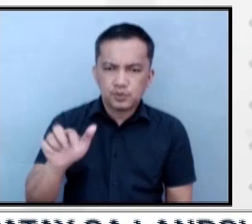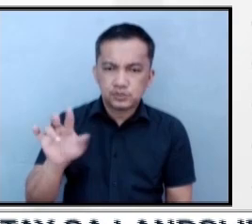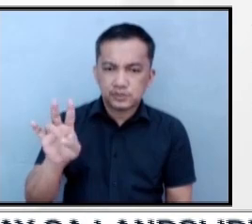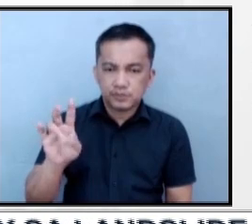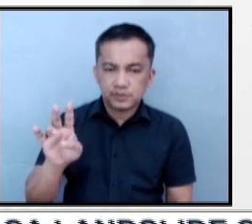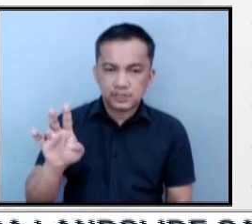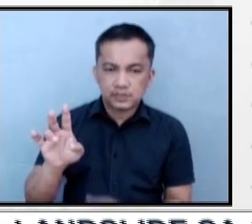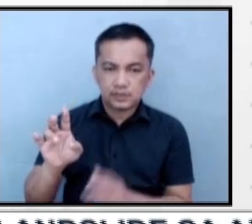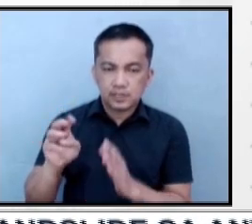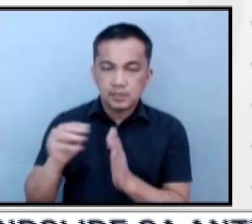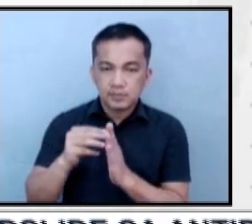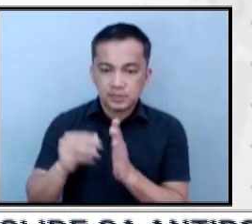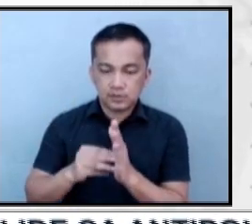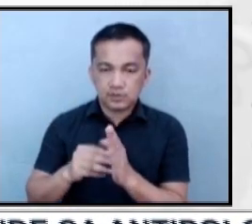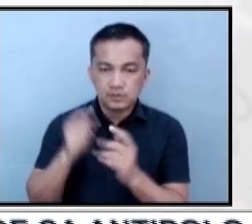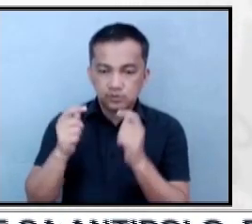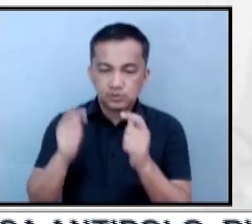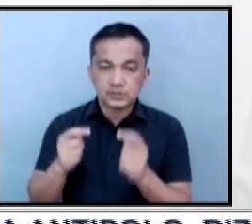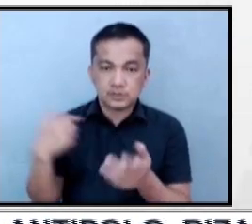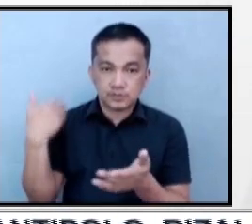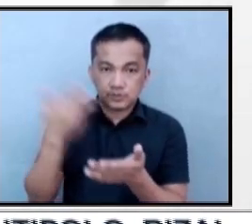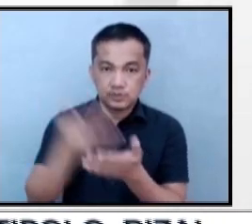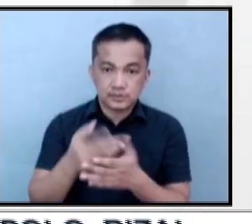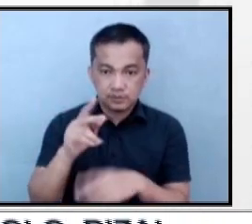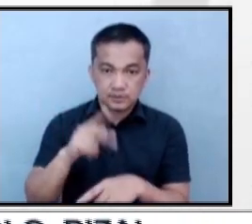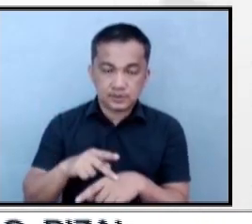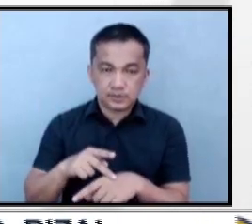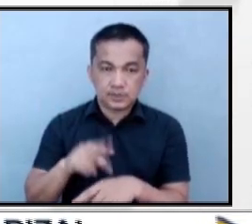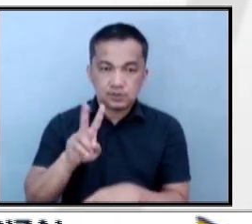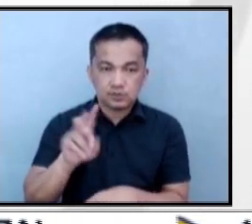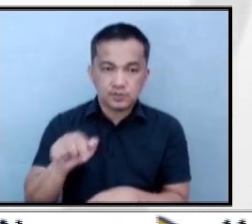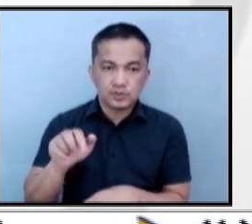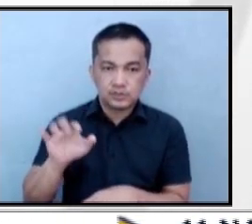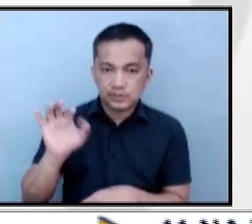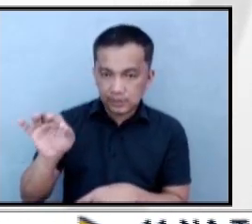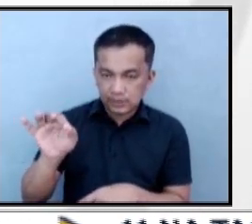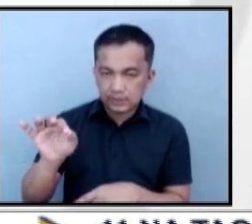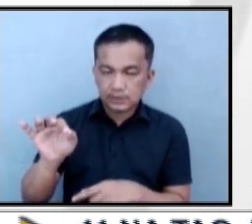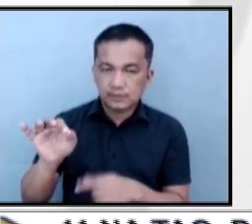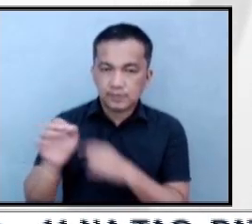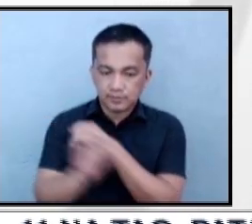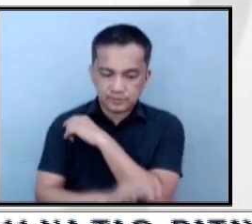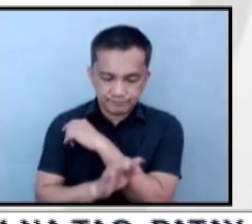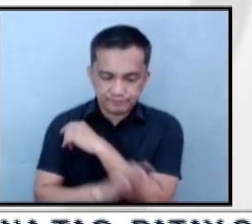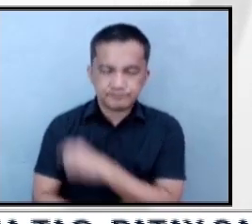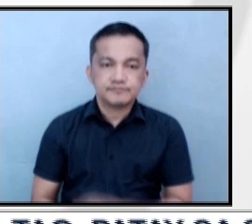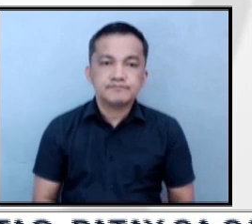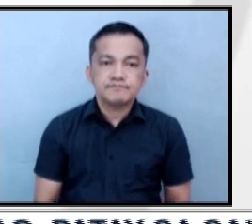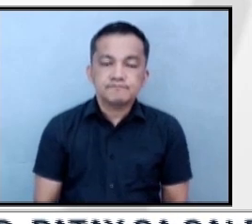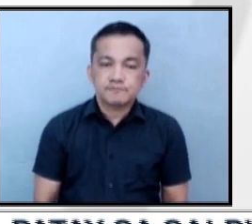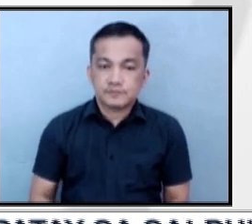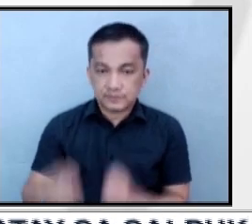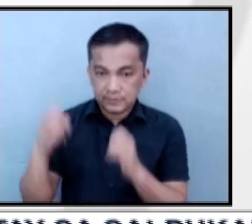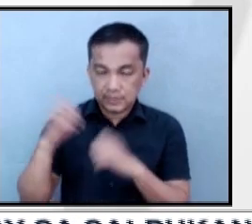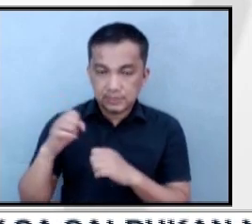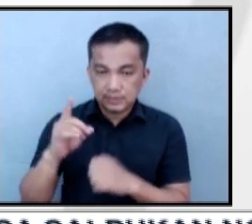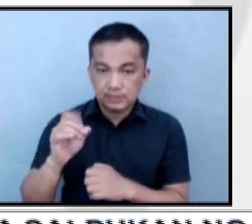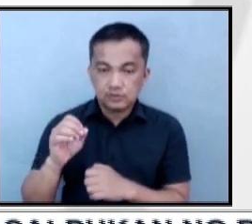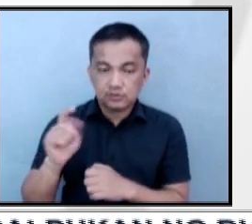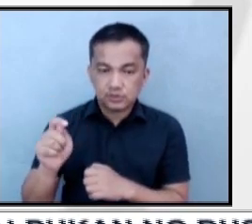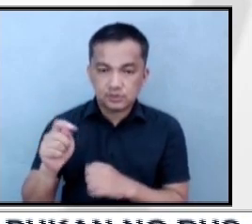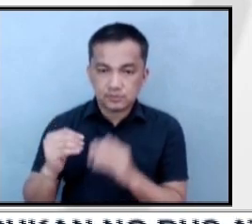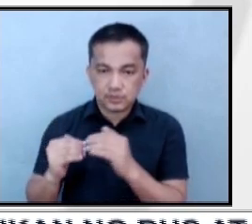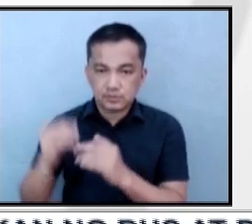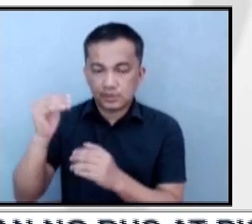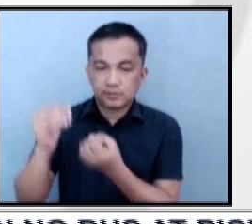turistang dumating sa Pilipinas, kung saan 2.9 million ay mga dayuhan. Inaasahan din ng Tourism Department na tumaas pa ang bilang ng